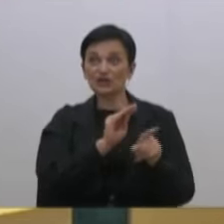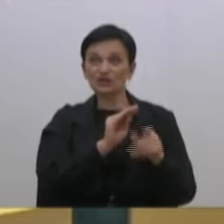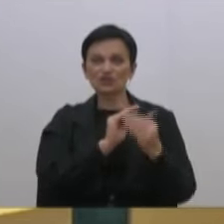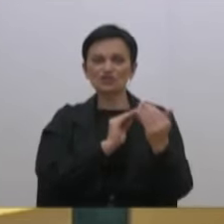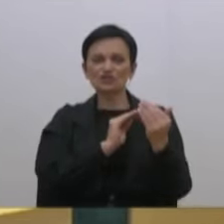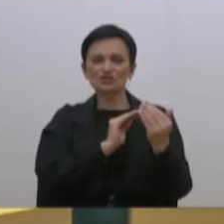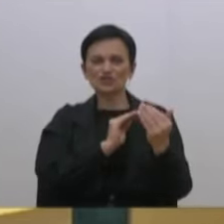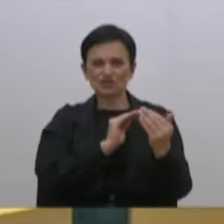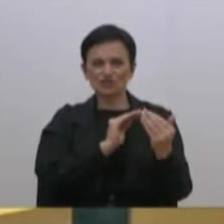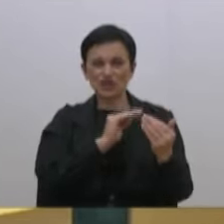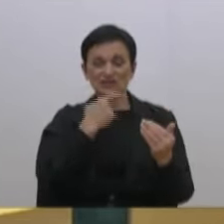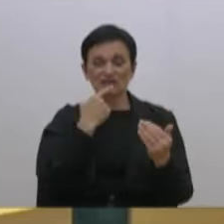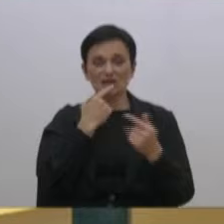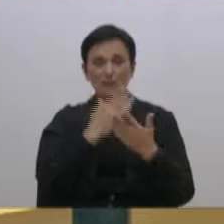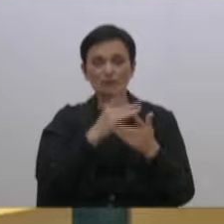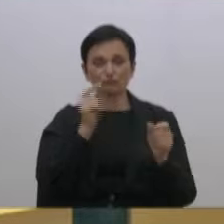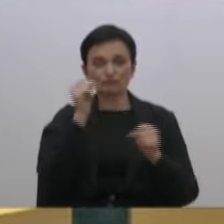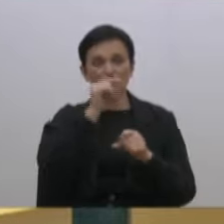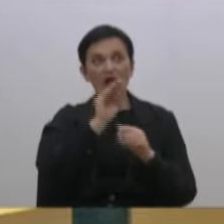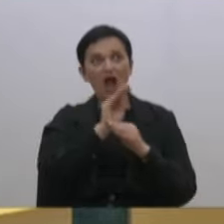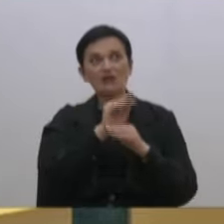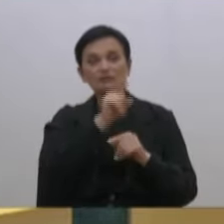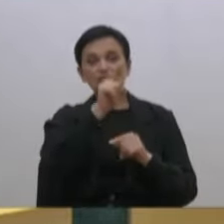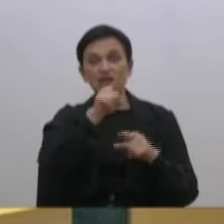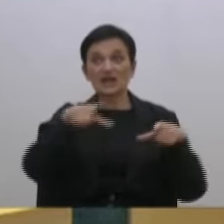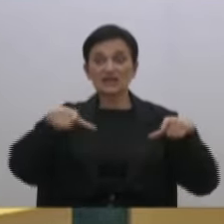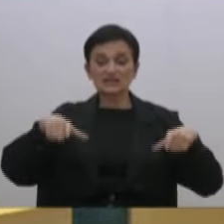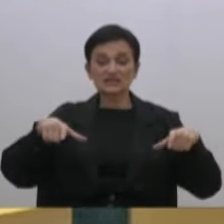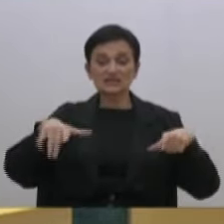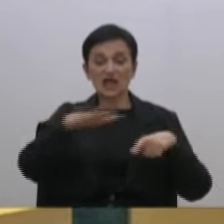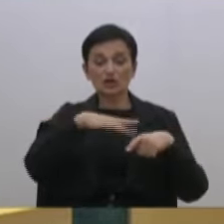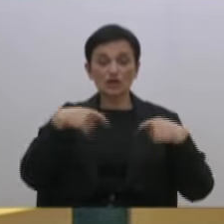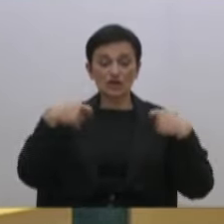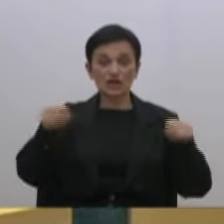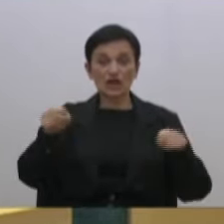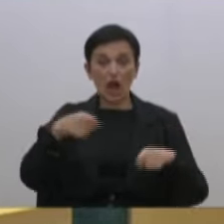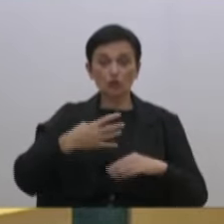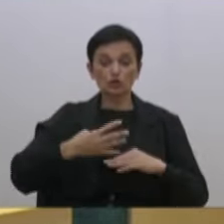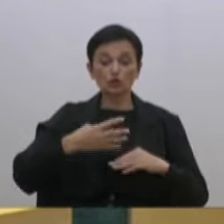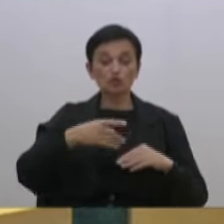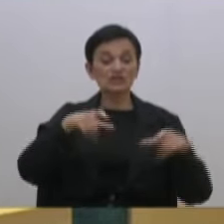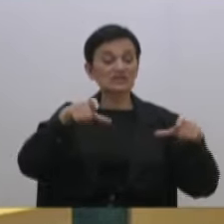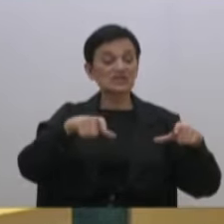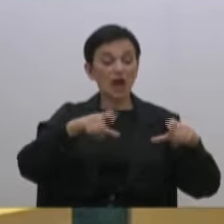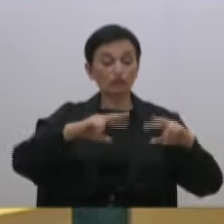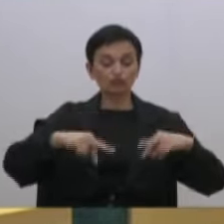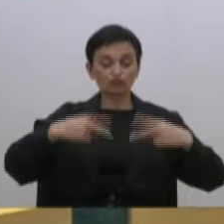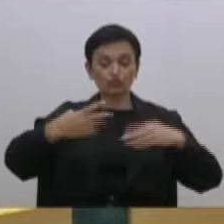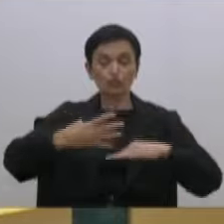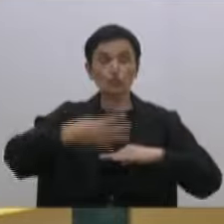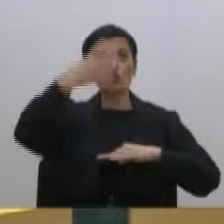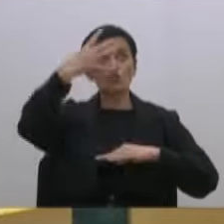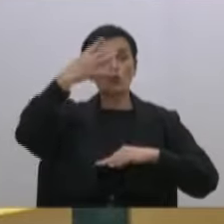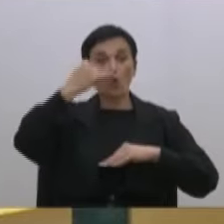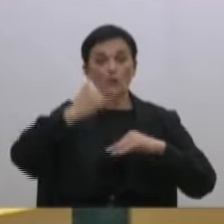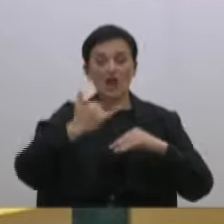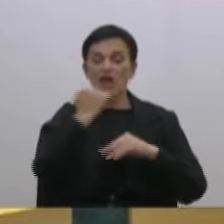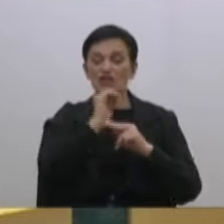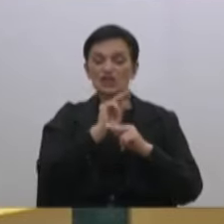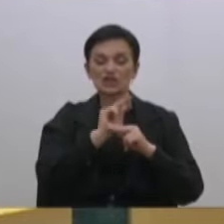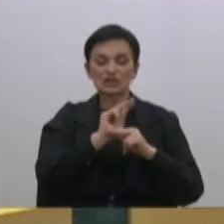შენზე მაქვს ამ შემთხვევაში ლაპარაკი, რომელმაც სტადიონები გაყიდე და კორპუსებს აშენებინებდი სტადიონებს მაგივრად და ახლა ინფრასტრუქტურა ეწყობა,